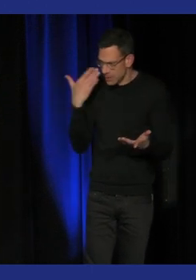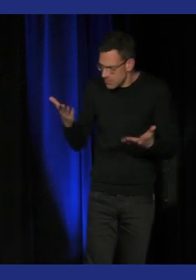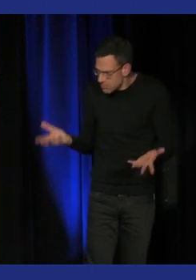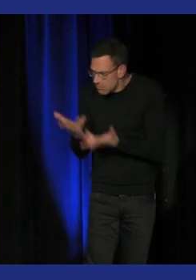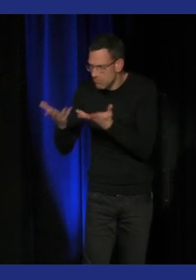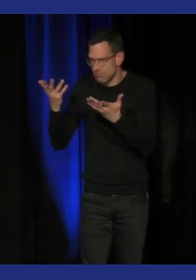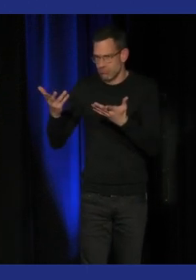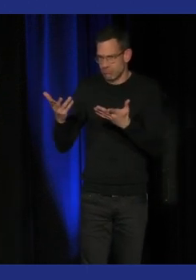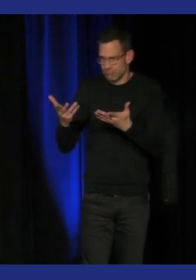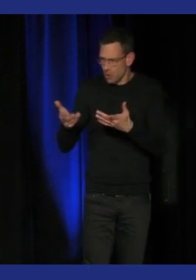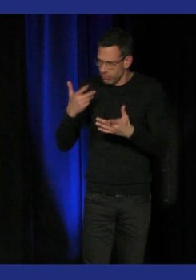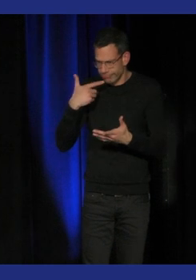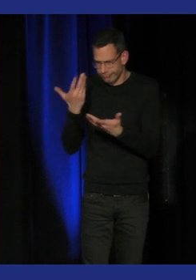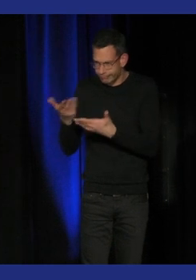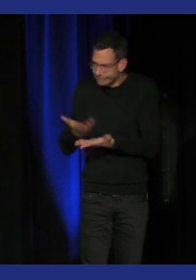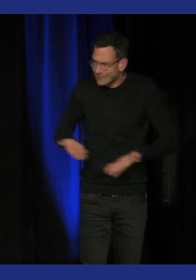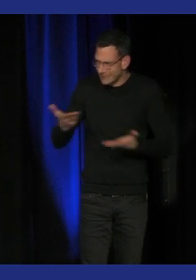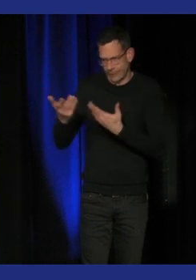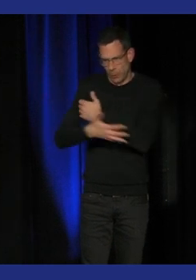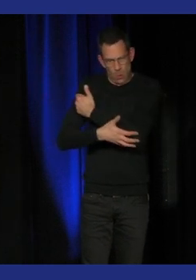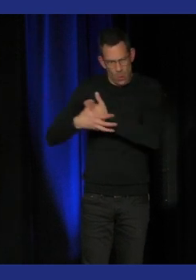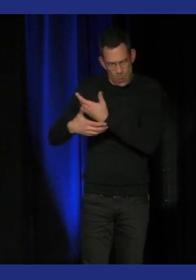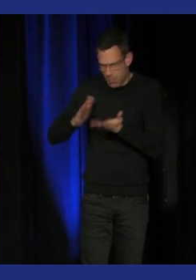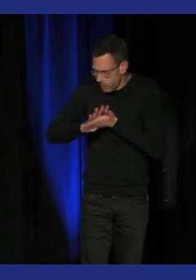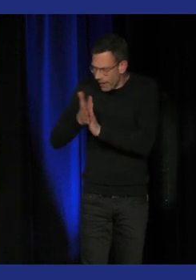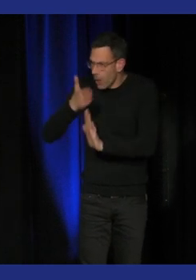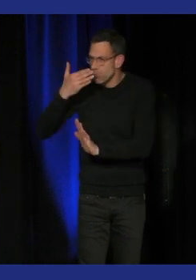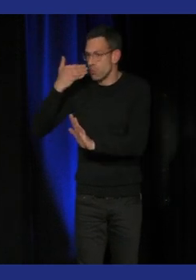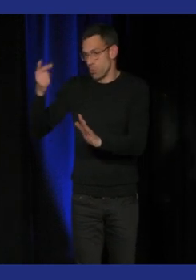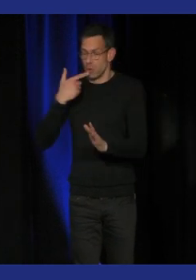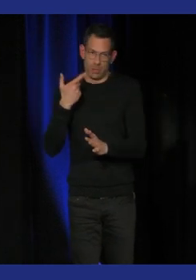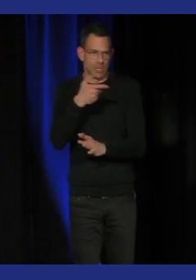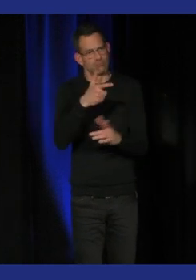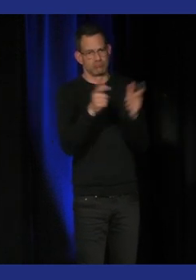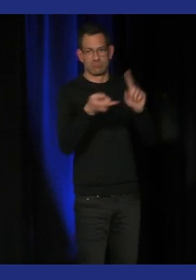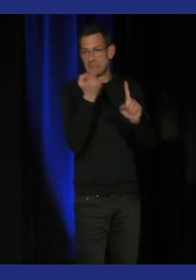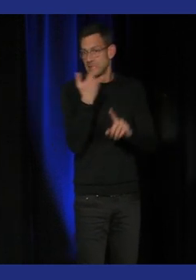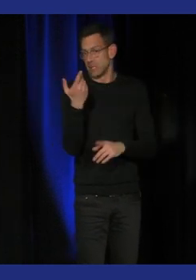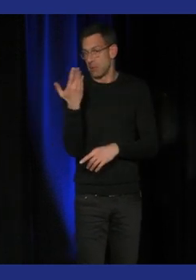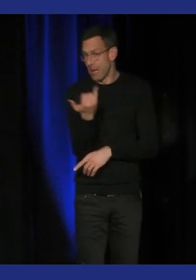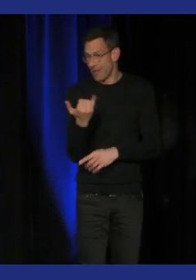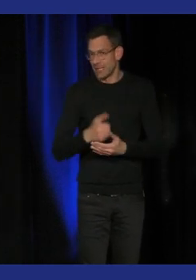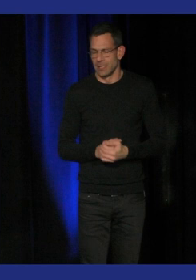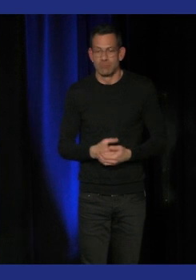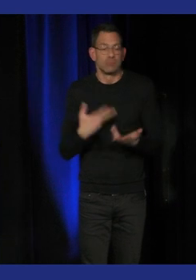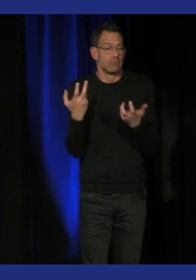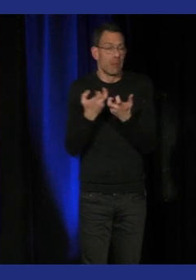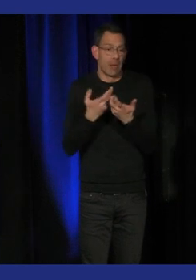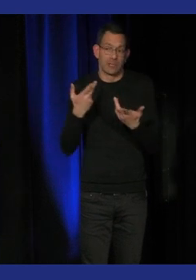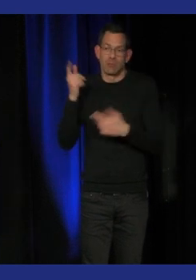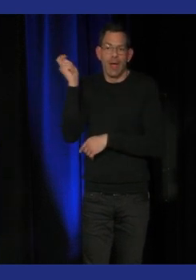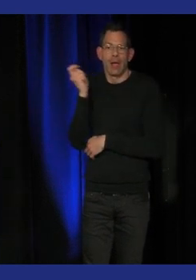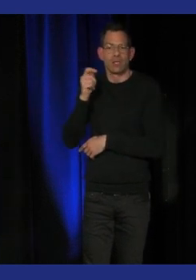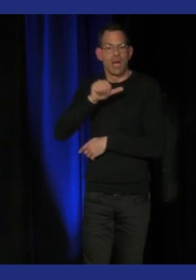l'institutionnalisation. Et notamment, par exemple, sur la question de l'allocation adulte handicapé, qu'elle puisse être au